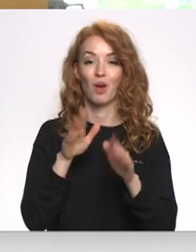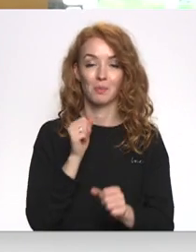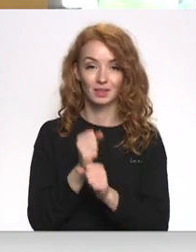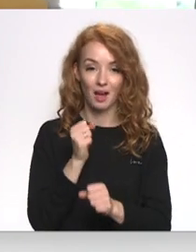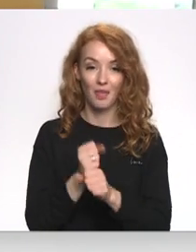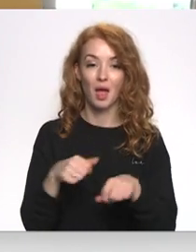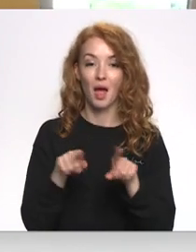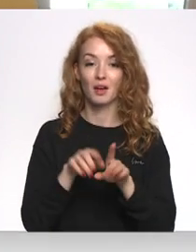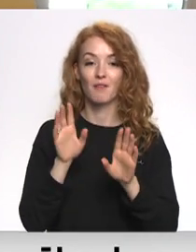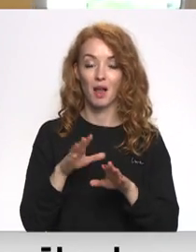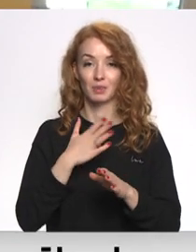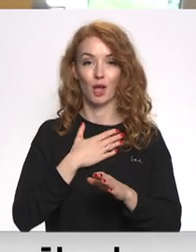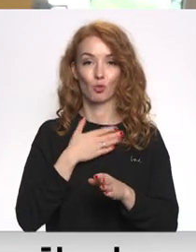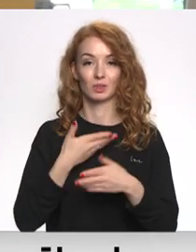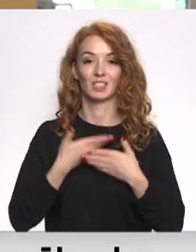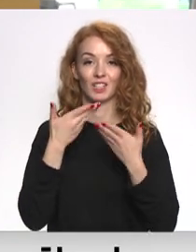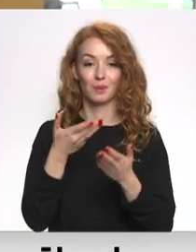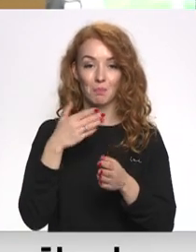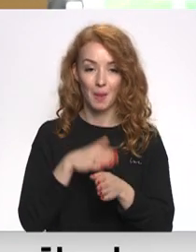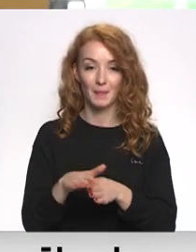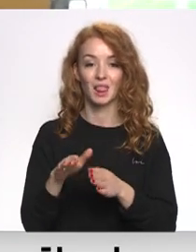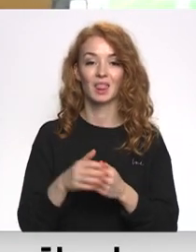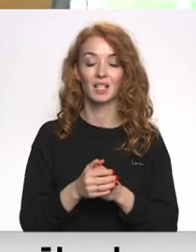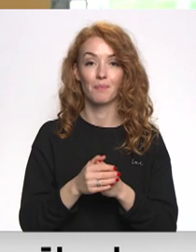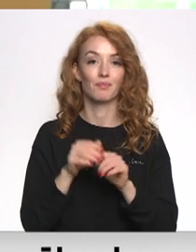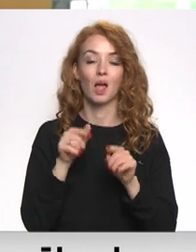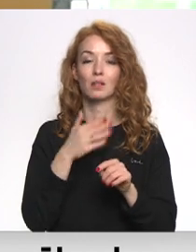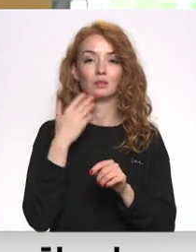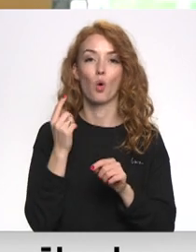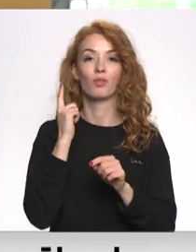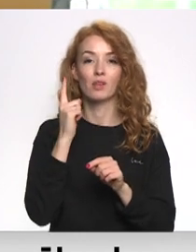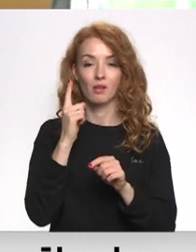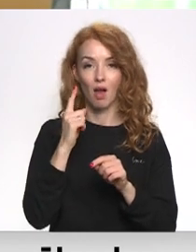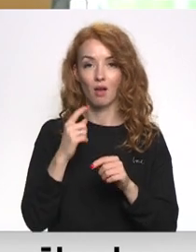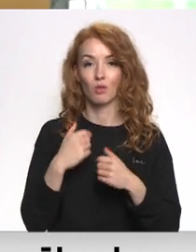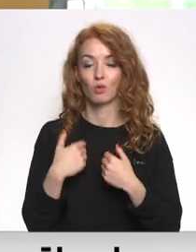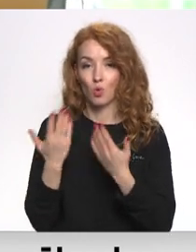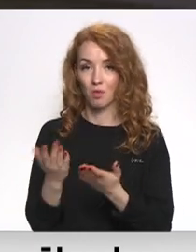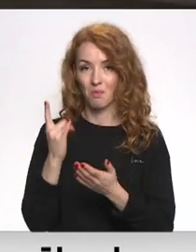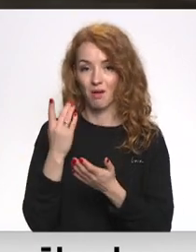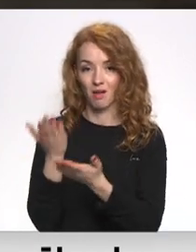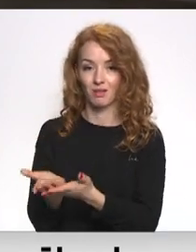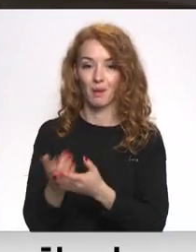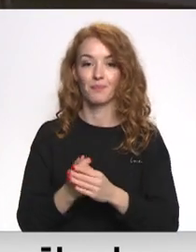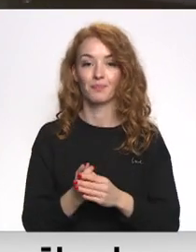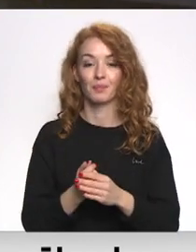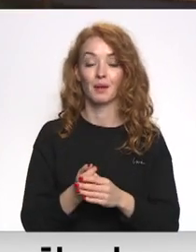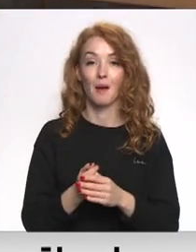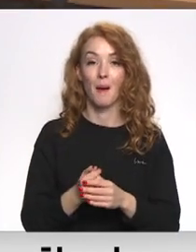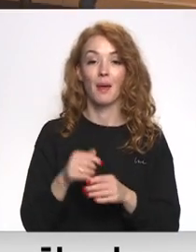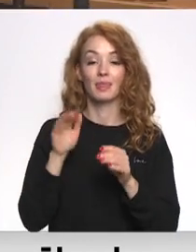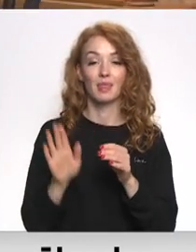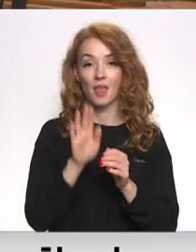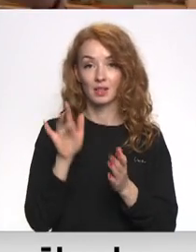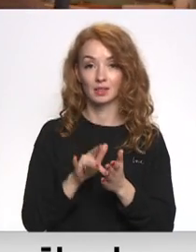mēs arī varam savu dzīvi piepildīt. Tas nav tā, ka tu atdodies tikai bērnu vajadzībām. Bez Matīsa dienas